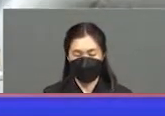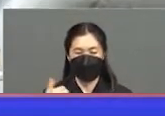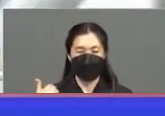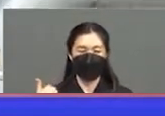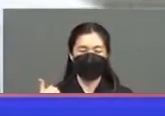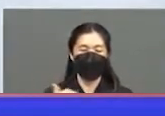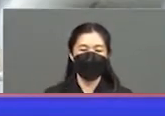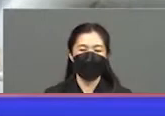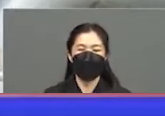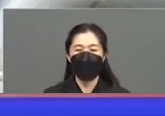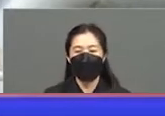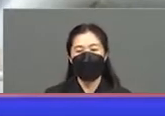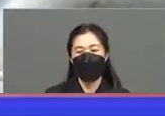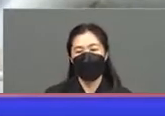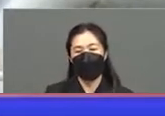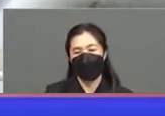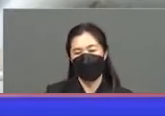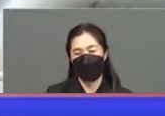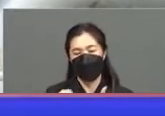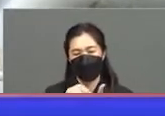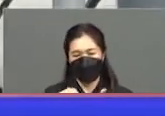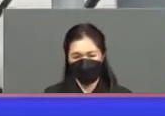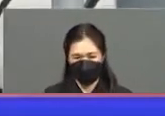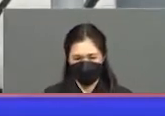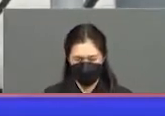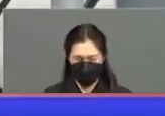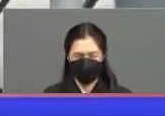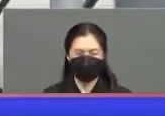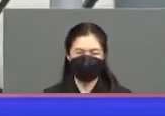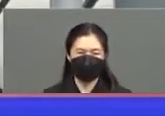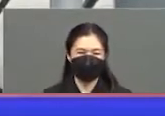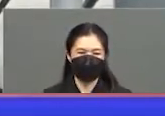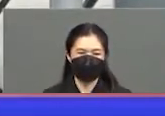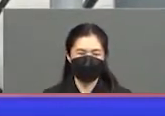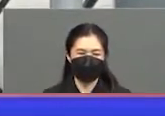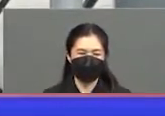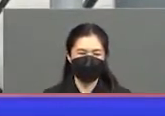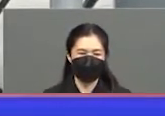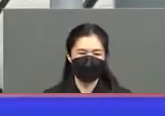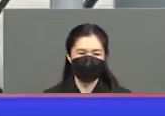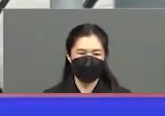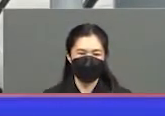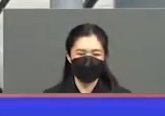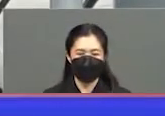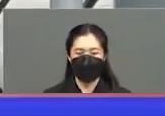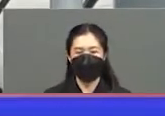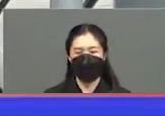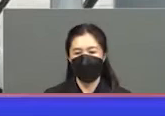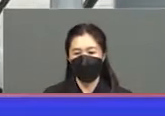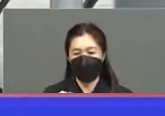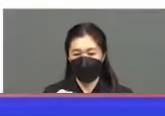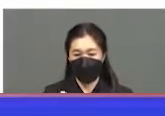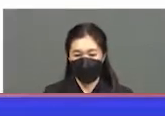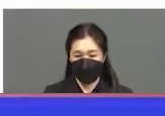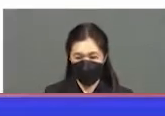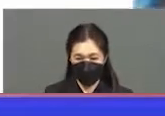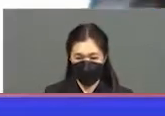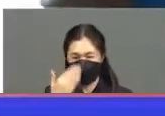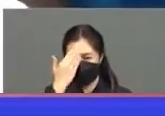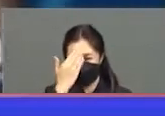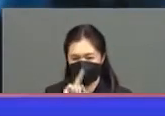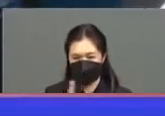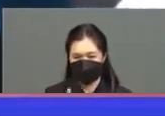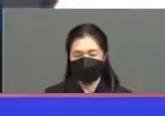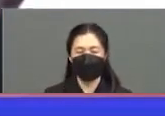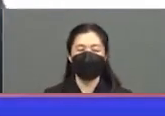กล่องเล็กๆธรรมดาเนี่ยนะครับแพ็คละ20บาทตามปกติเนี่ยก็เป็นอาหารสำเร็จรูปที่พึ่งของผู้